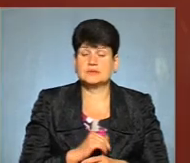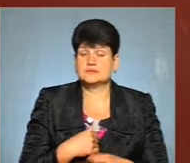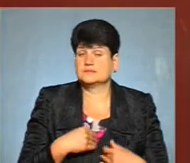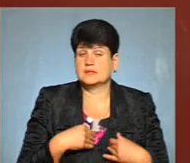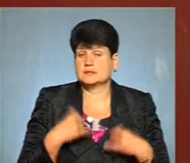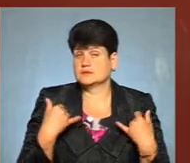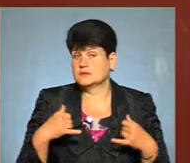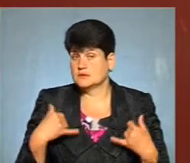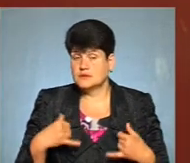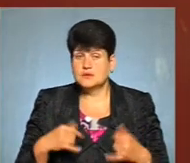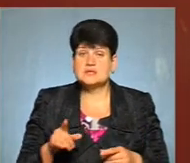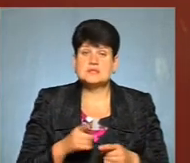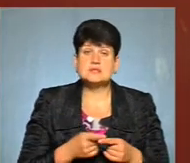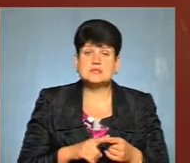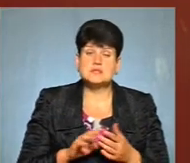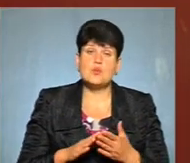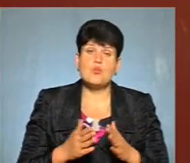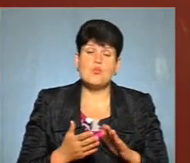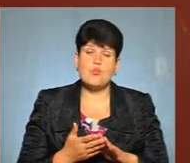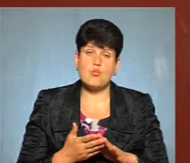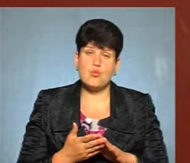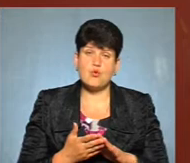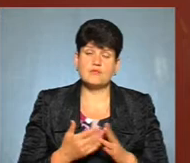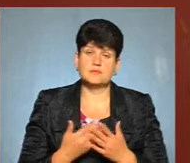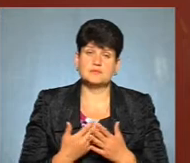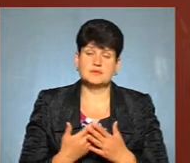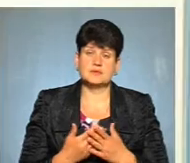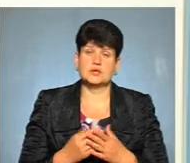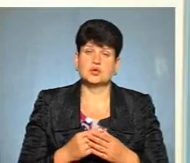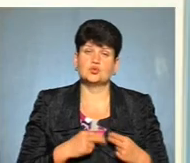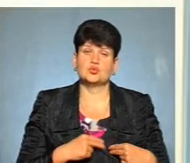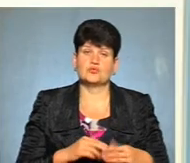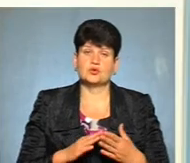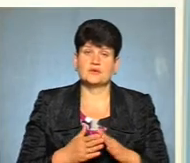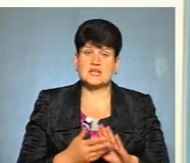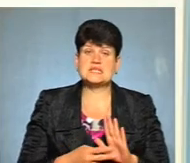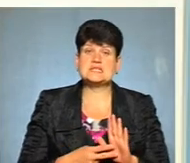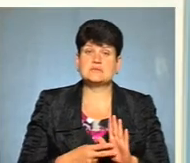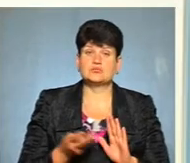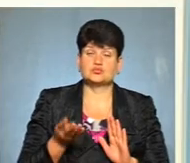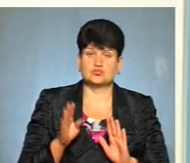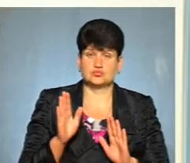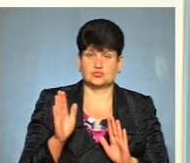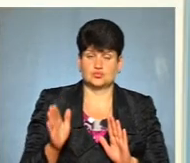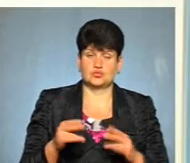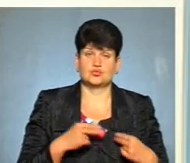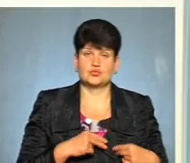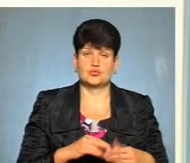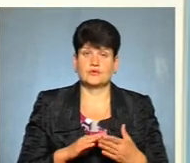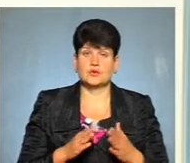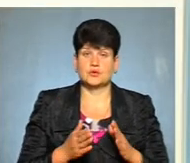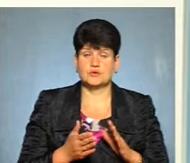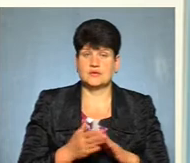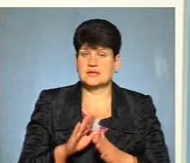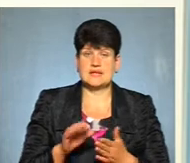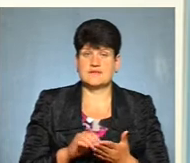це умови типи трудових договорів. Їх буде 7, в тому числі трудовий договір з